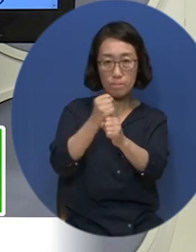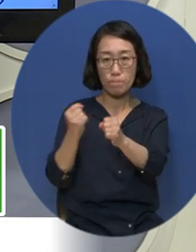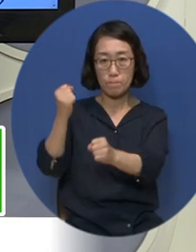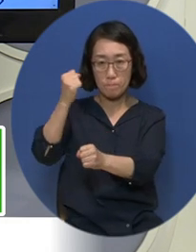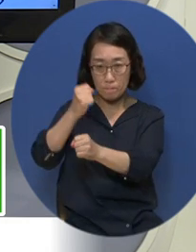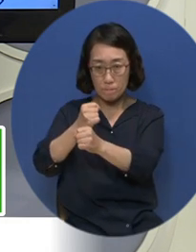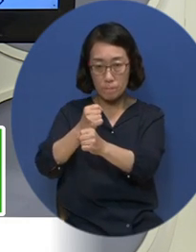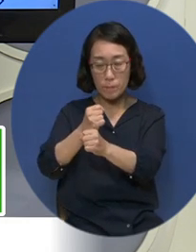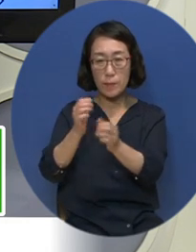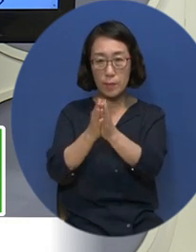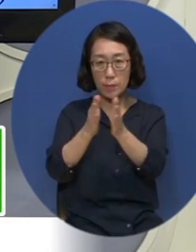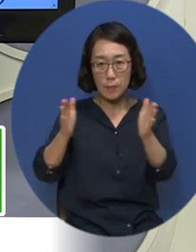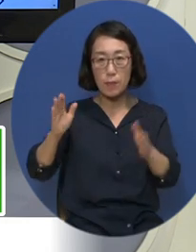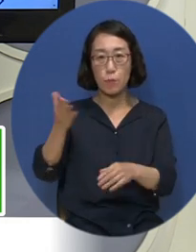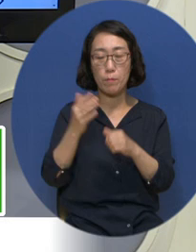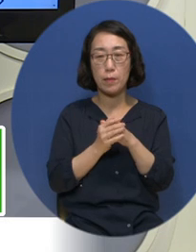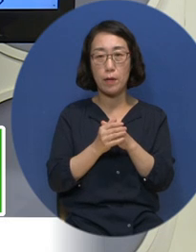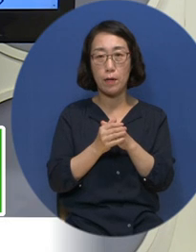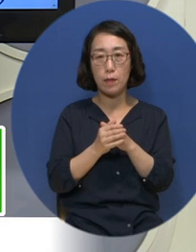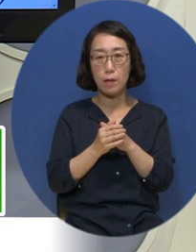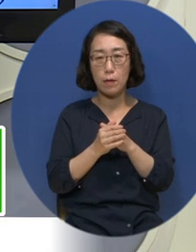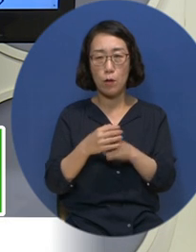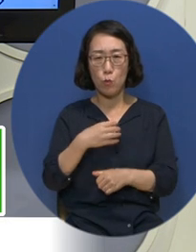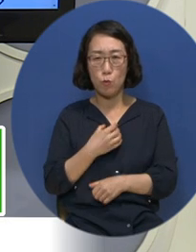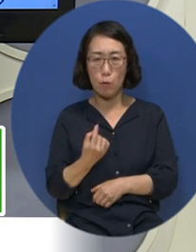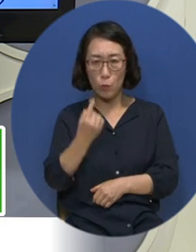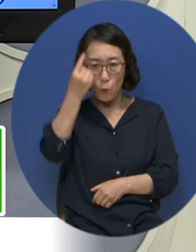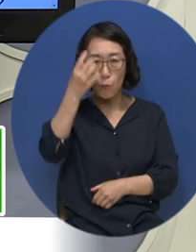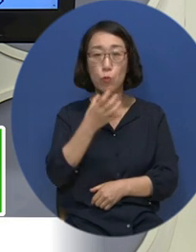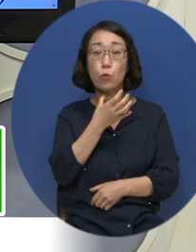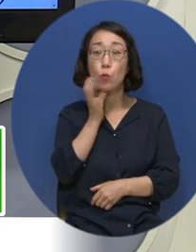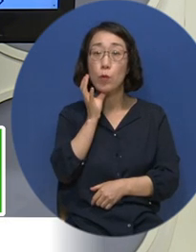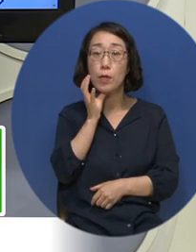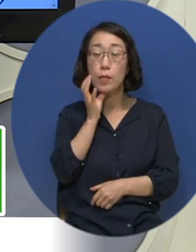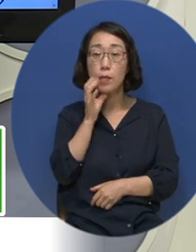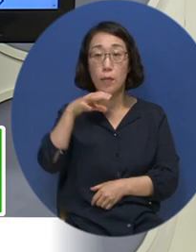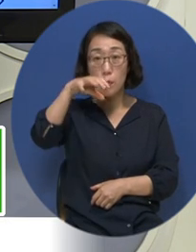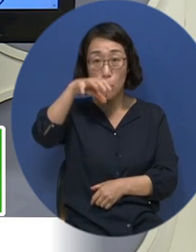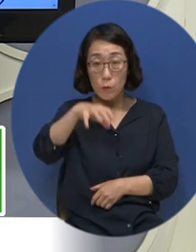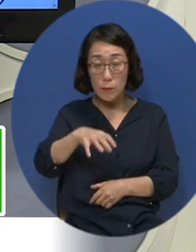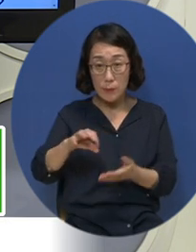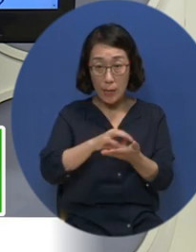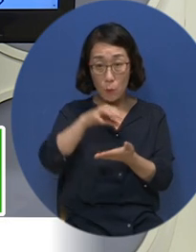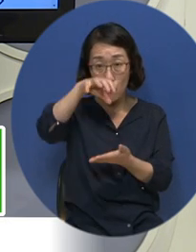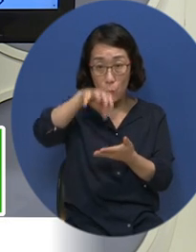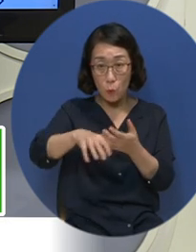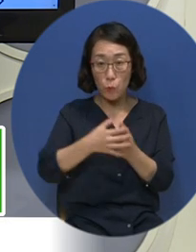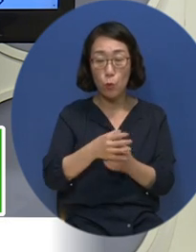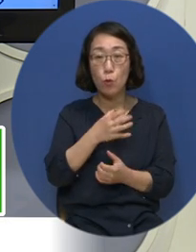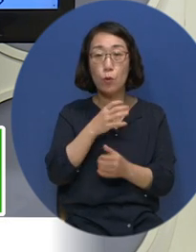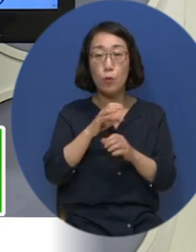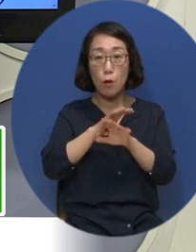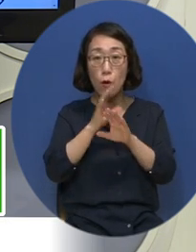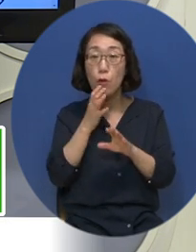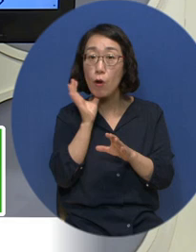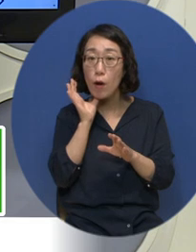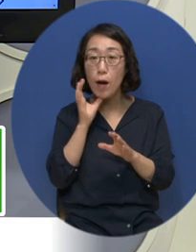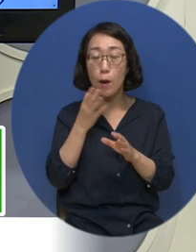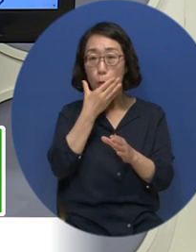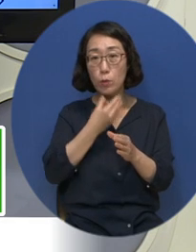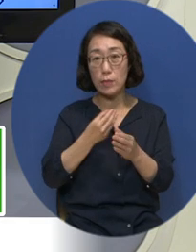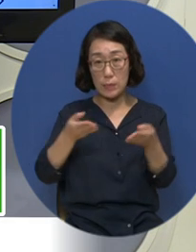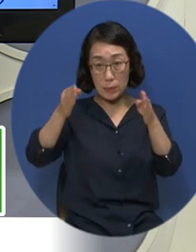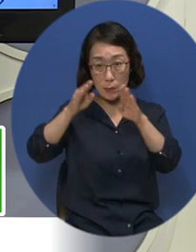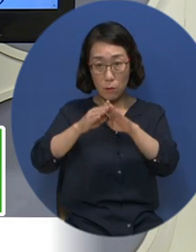됩니다 특히 고위험 자인 노인이 이용하는 경로당 등 노인 여가 복지시설은 이용자